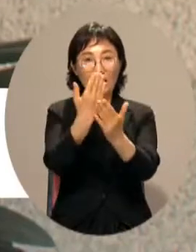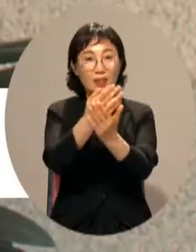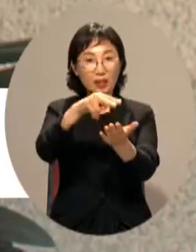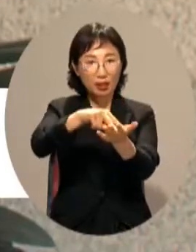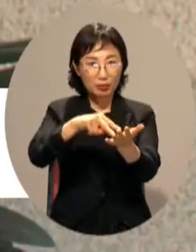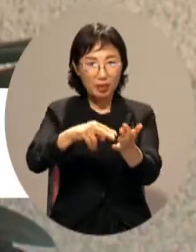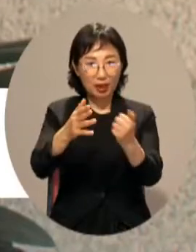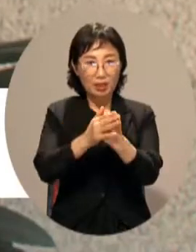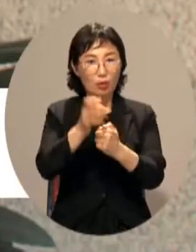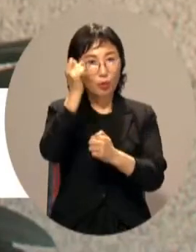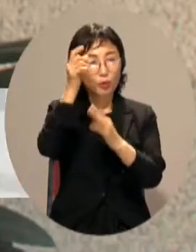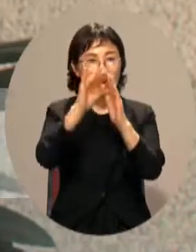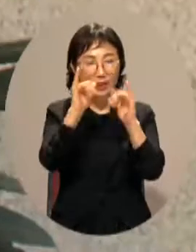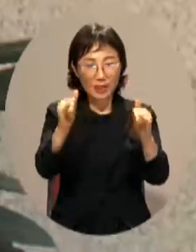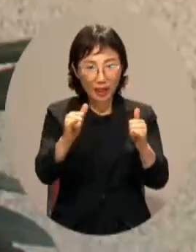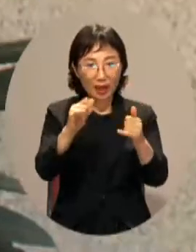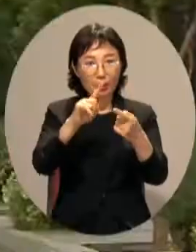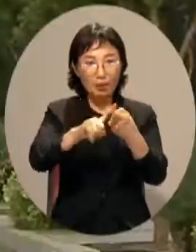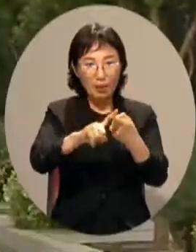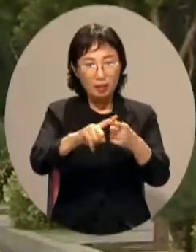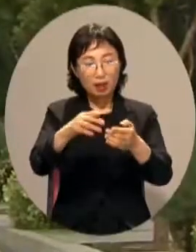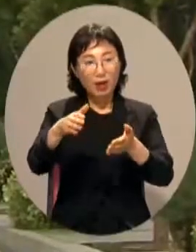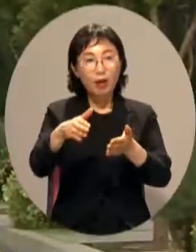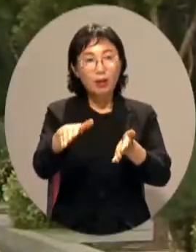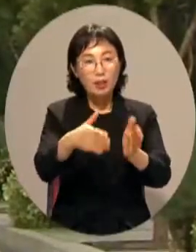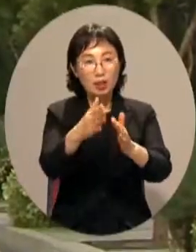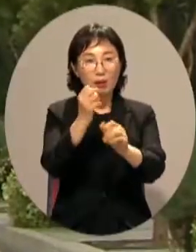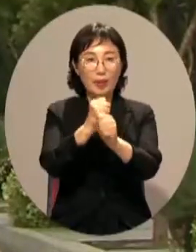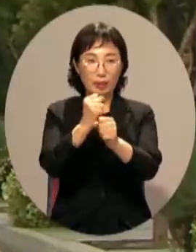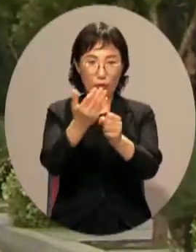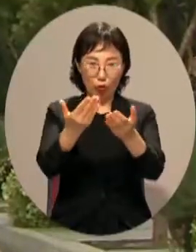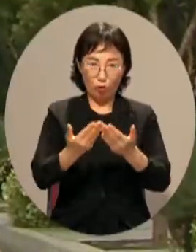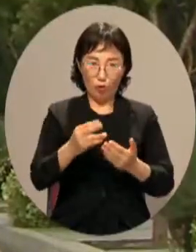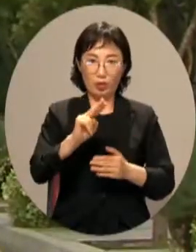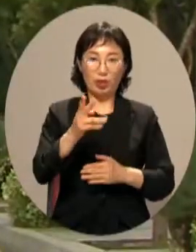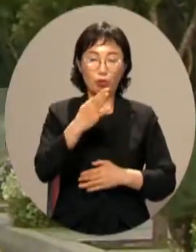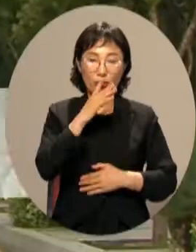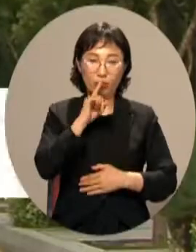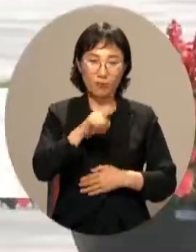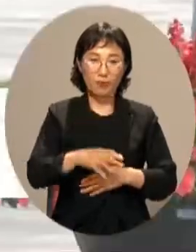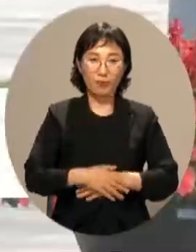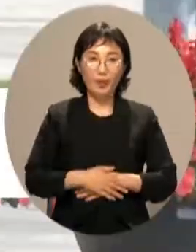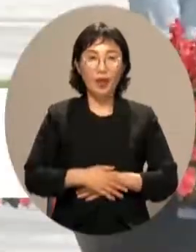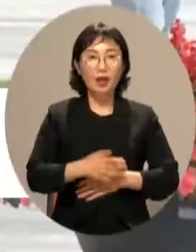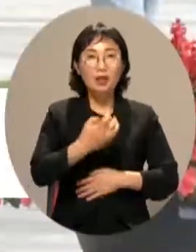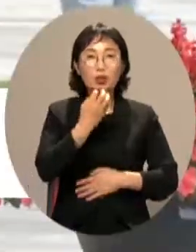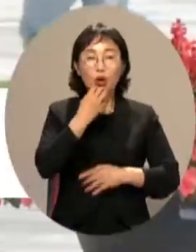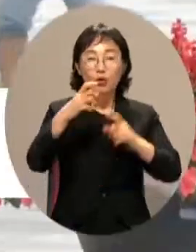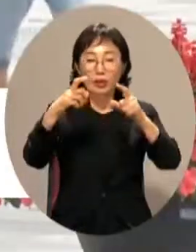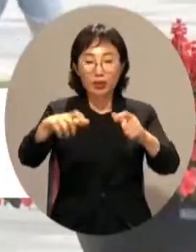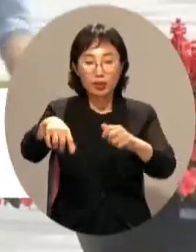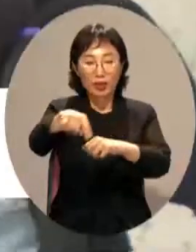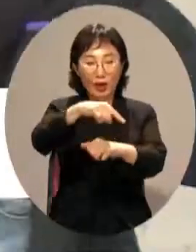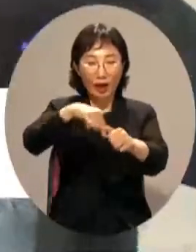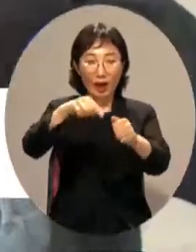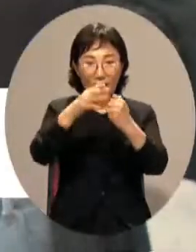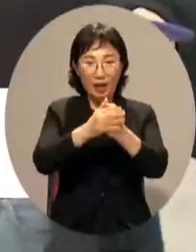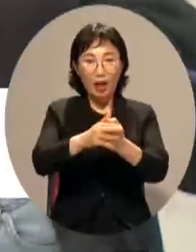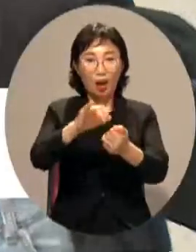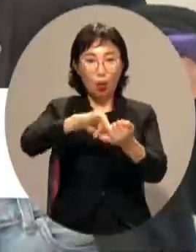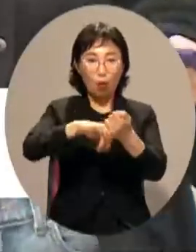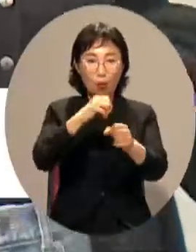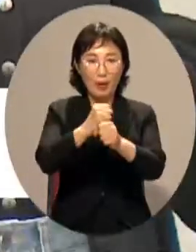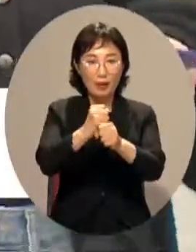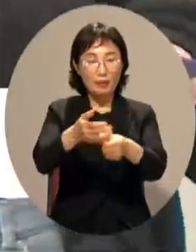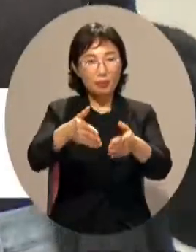양성 쪽으로 방향을 전환해 줘야만이. 또 굳이 수도권에도 반도체 학과를 만들겠다면 정원 확대가 아닌